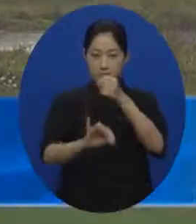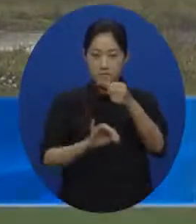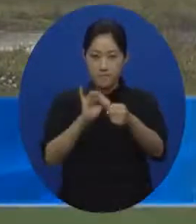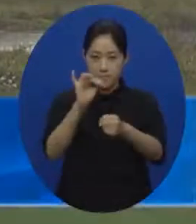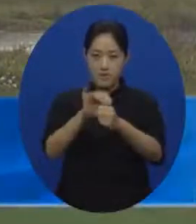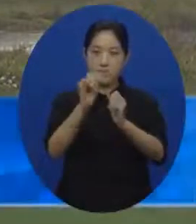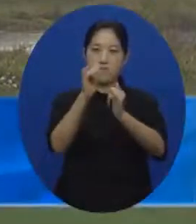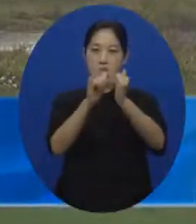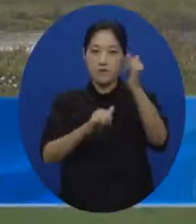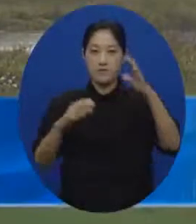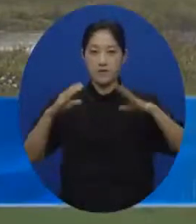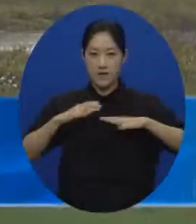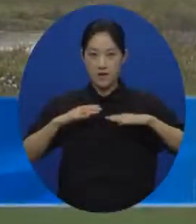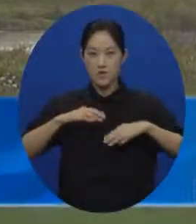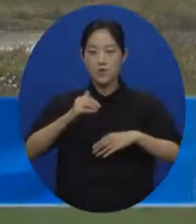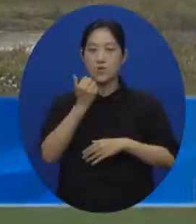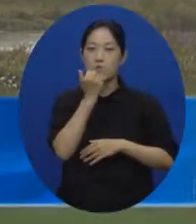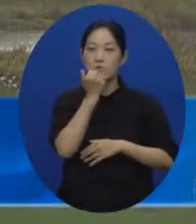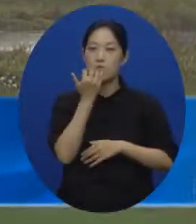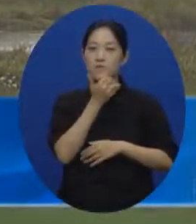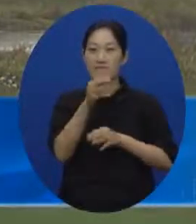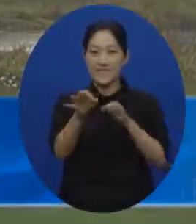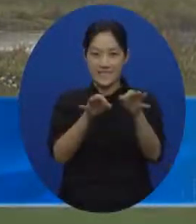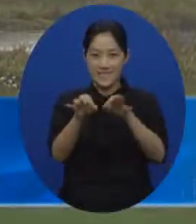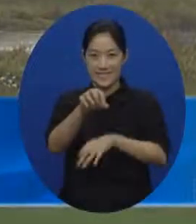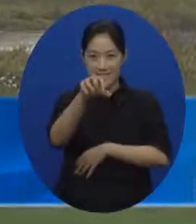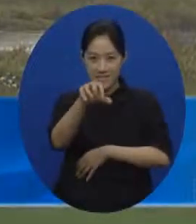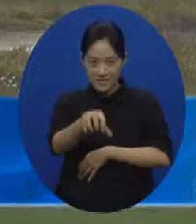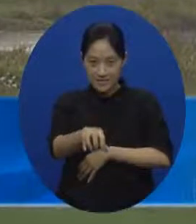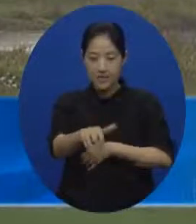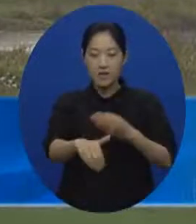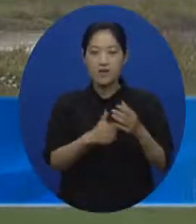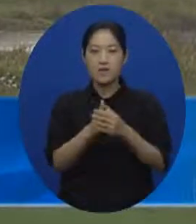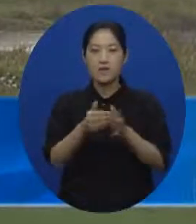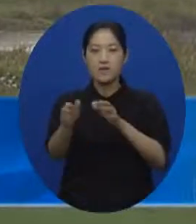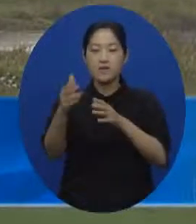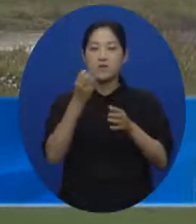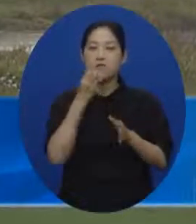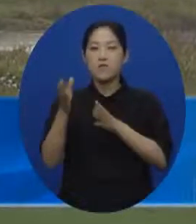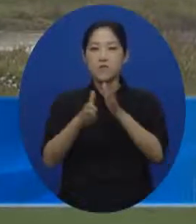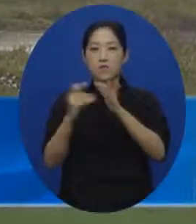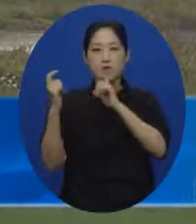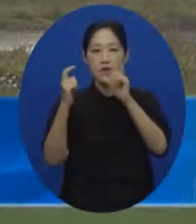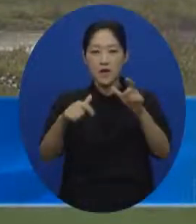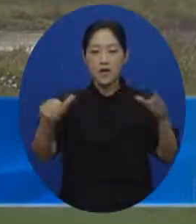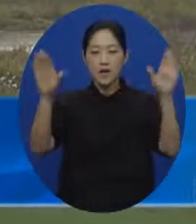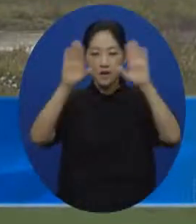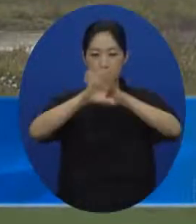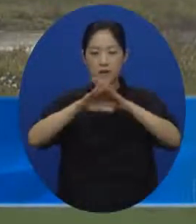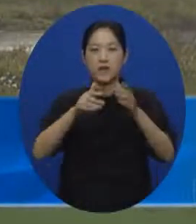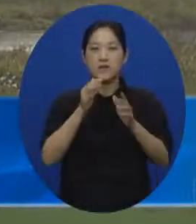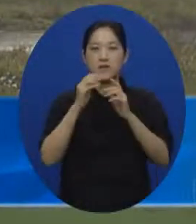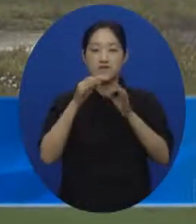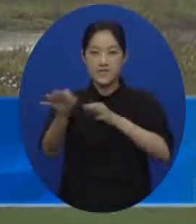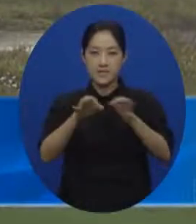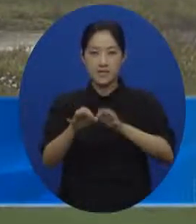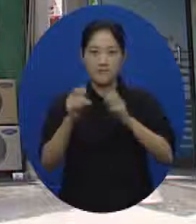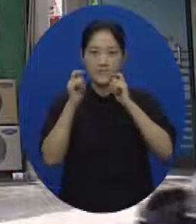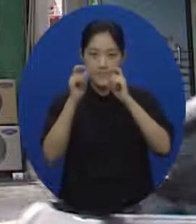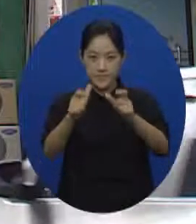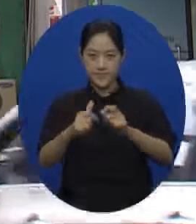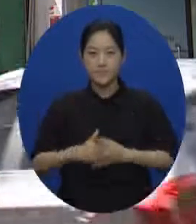100여 년의 역사를 자랑하는 오산의 명소 오색시장이 경기도에서 지정하는 문화야시장에 선정됐습니다.